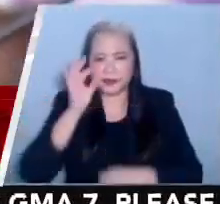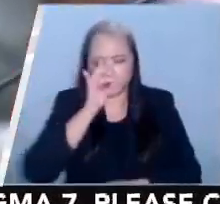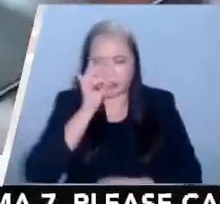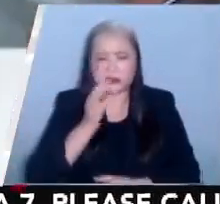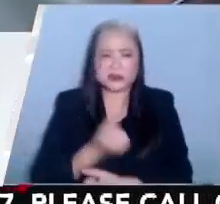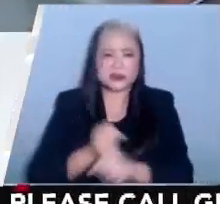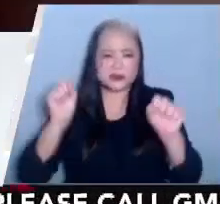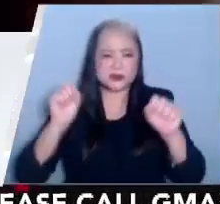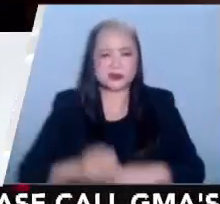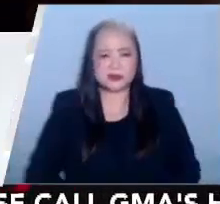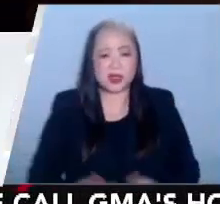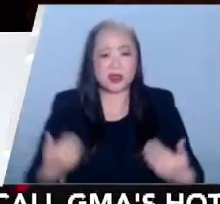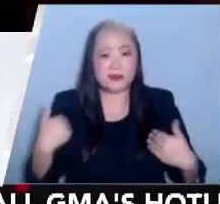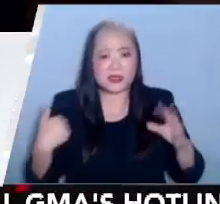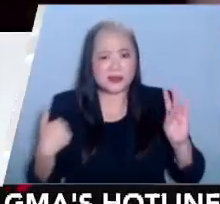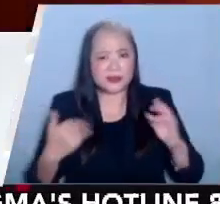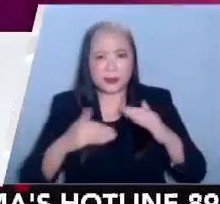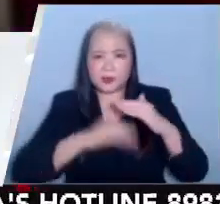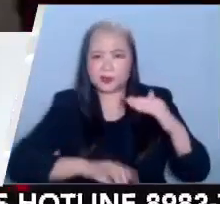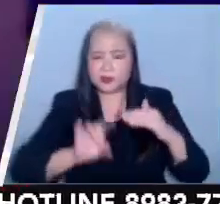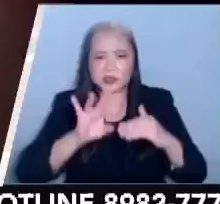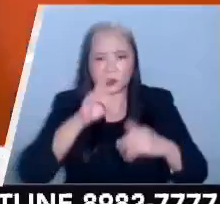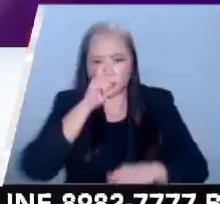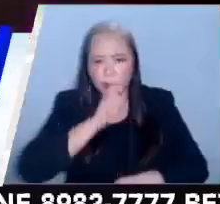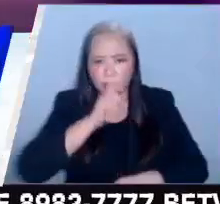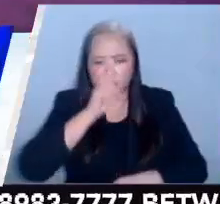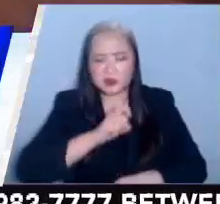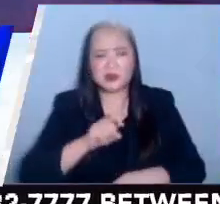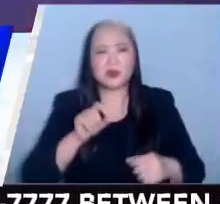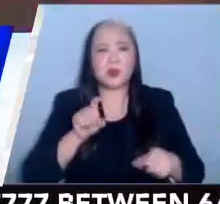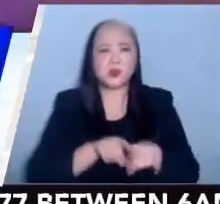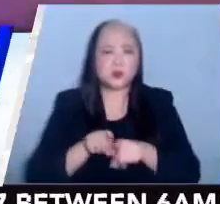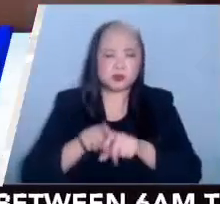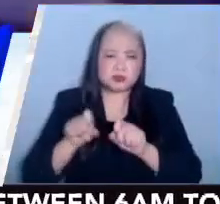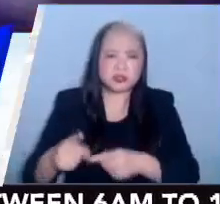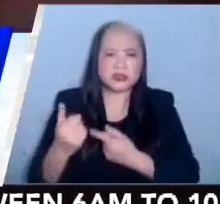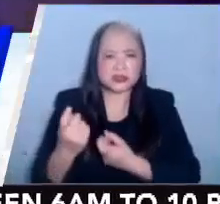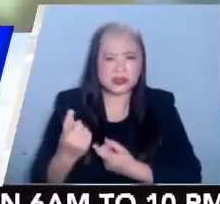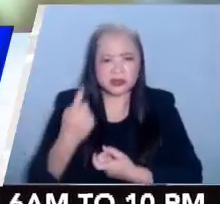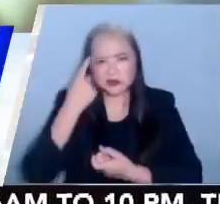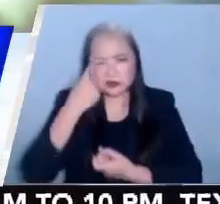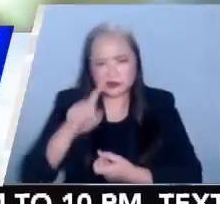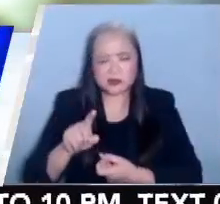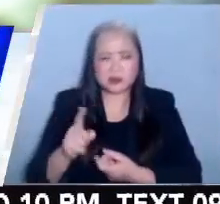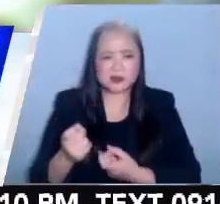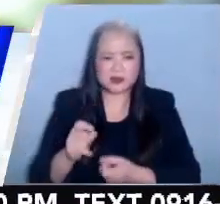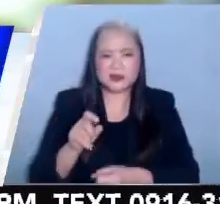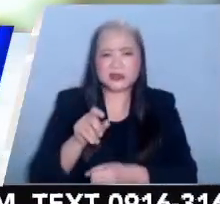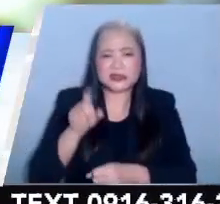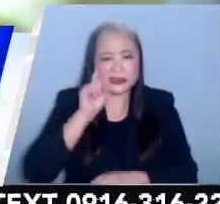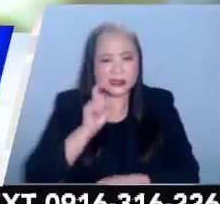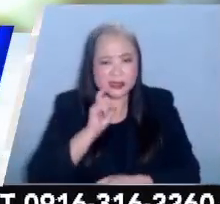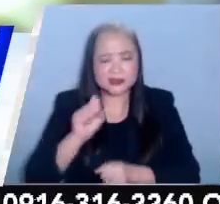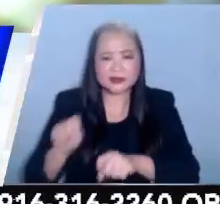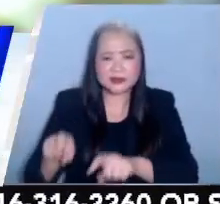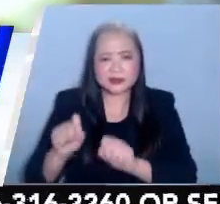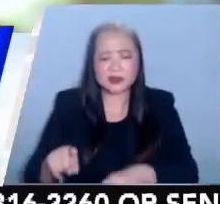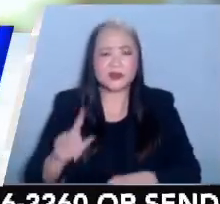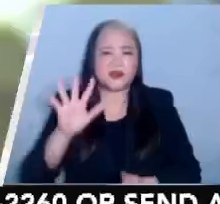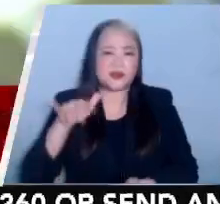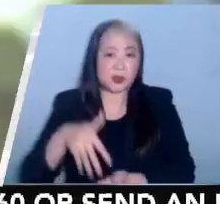Filipina minors ay binebenta nila for sexual favors, 5,000. Pero itong Russian at